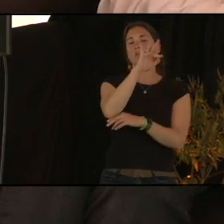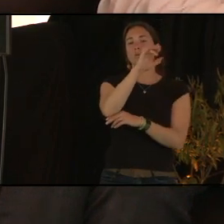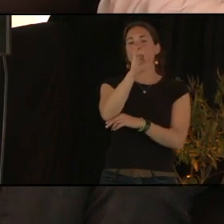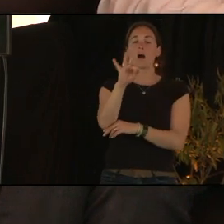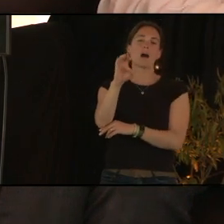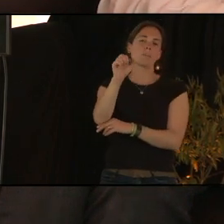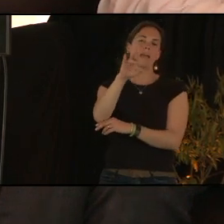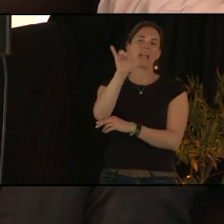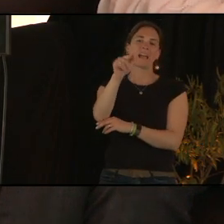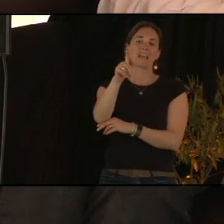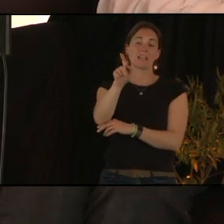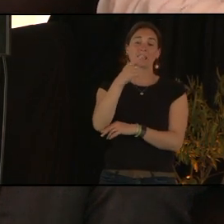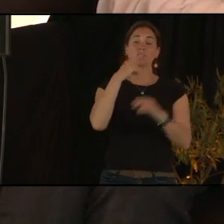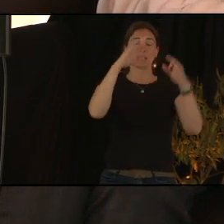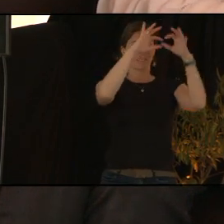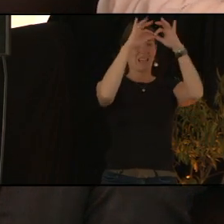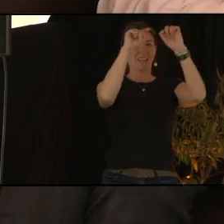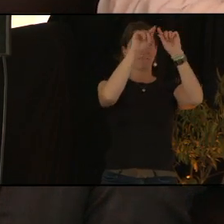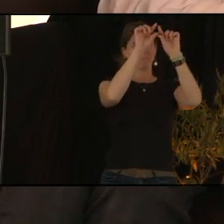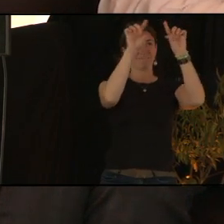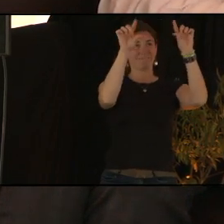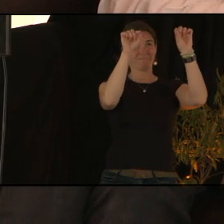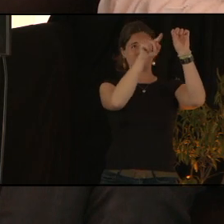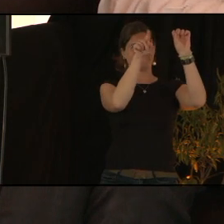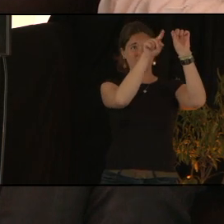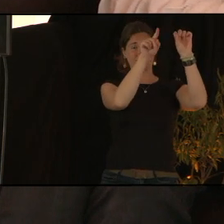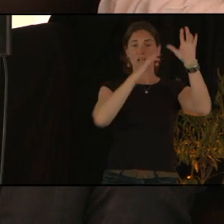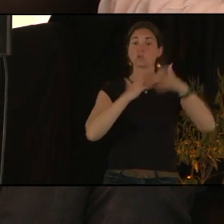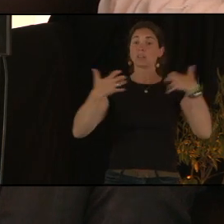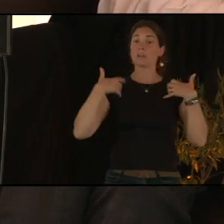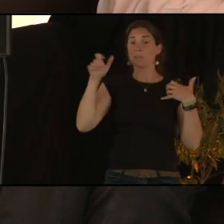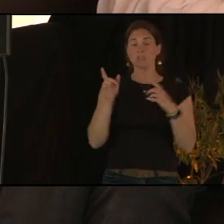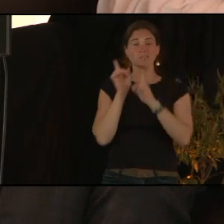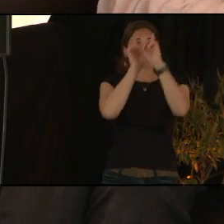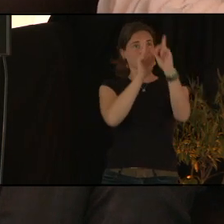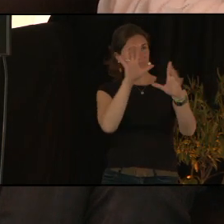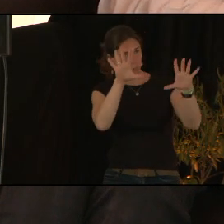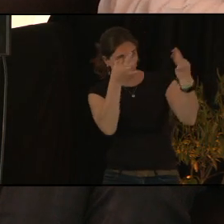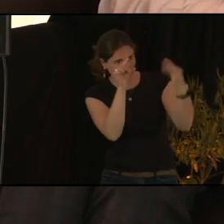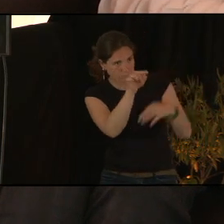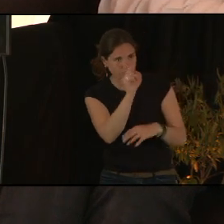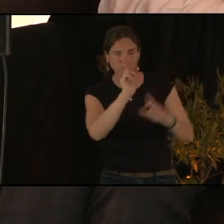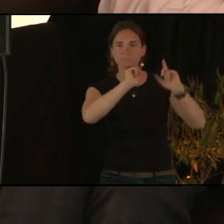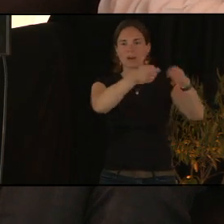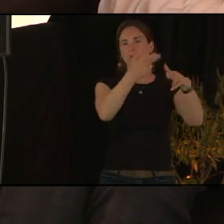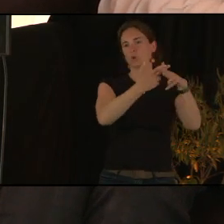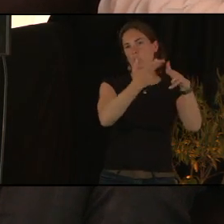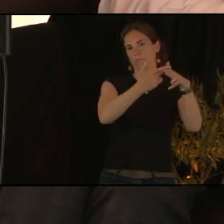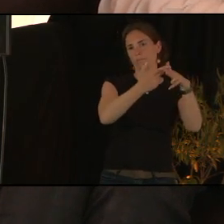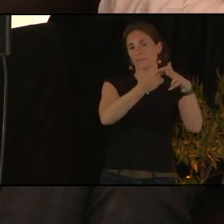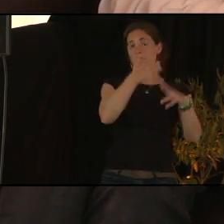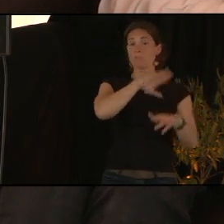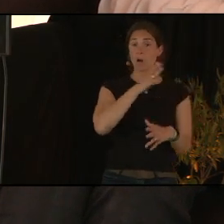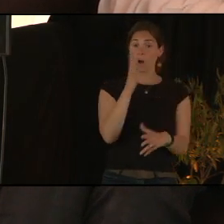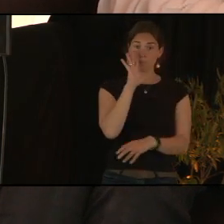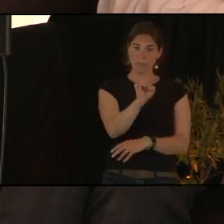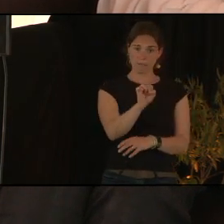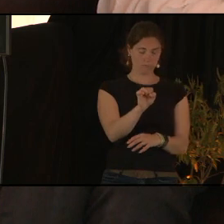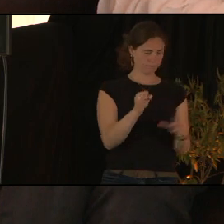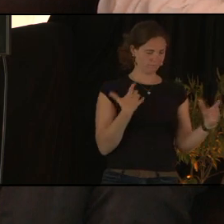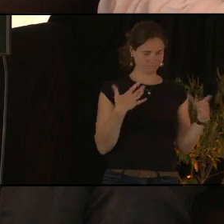nom a été donné par un scientifique qui a découvert cette bande de terre en remarquant que les plantes des deux